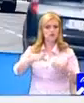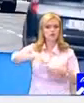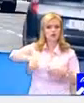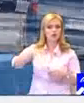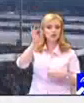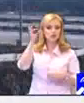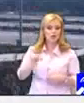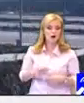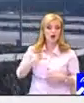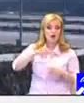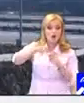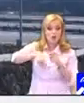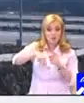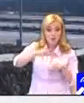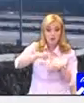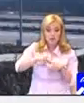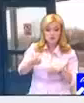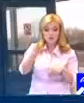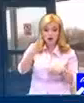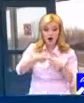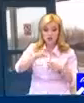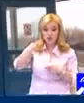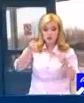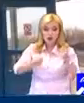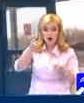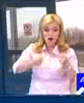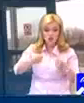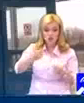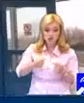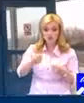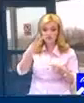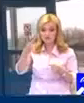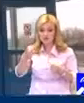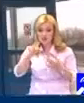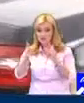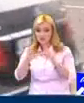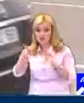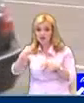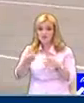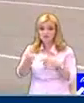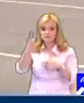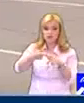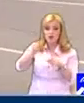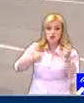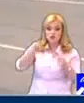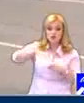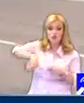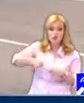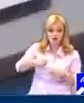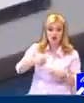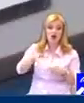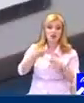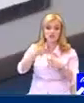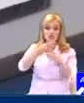Germania. La verificări, polițiștii au constatat că autoturismul figurează ca fiind furat, semnalarea introdusă în sistemul informatic de către